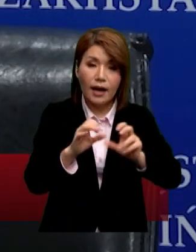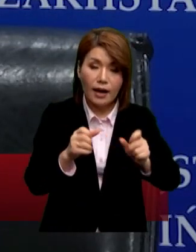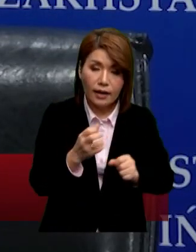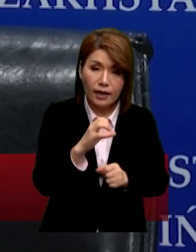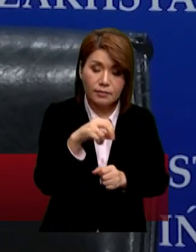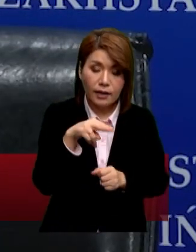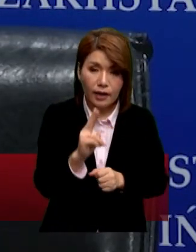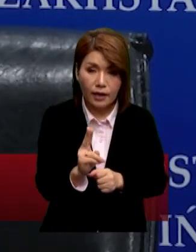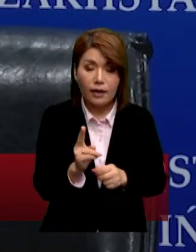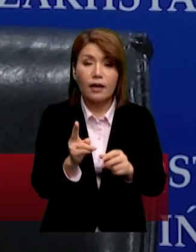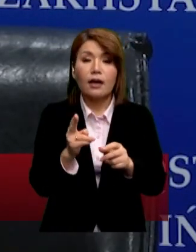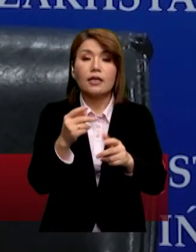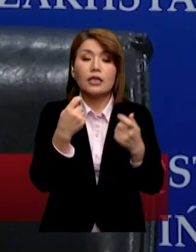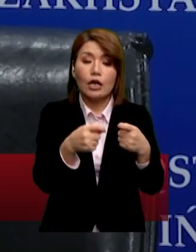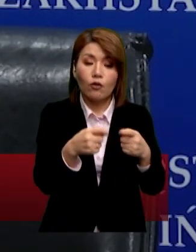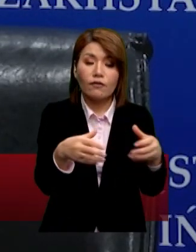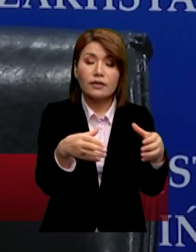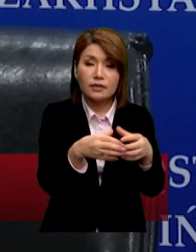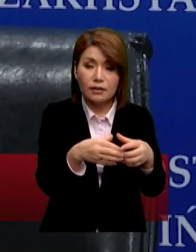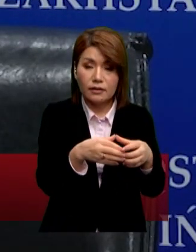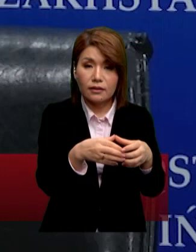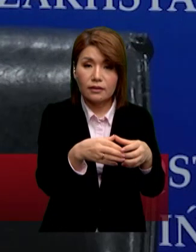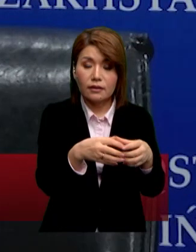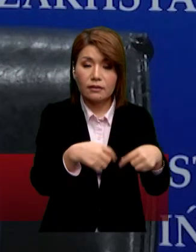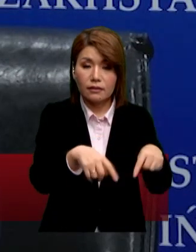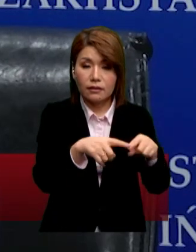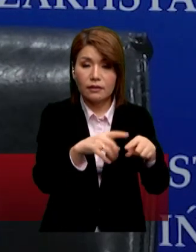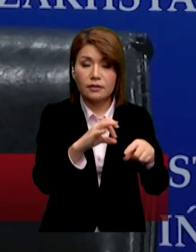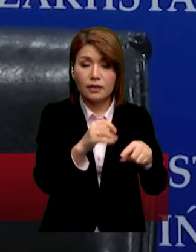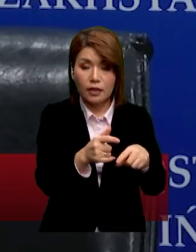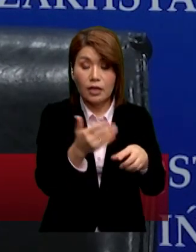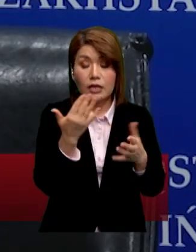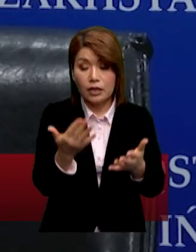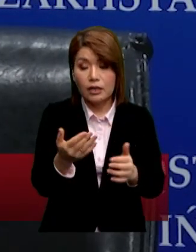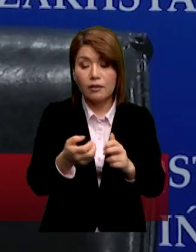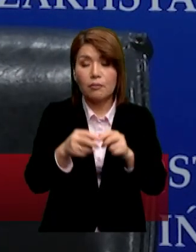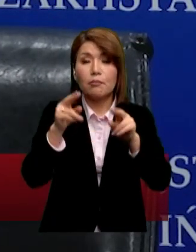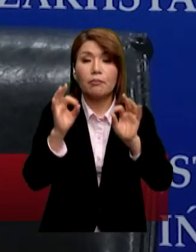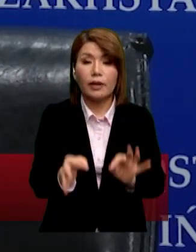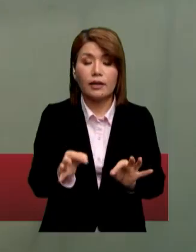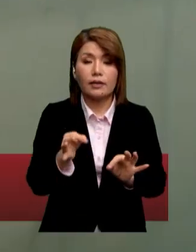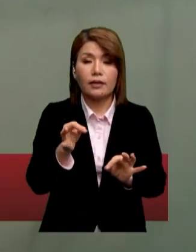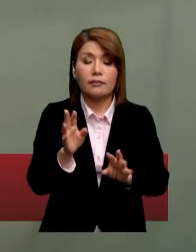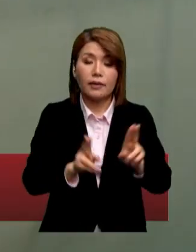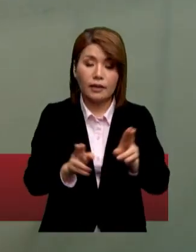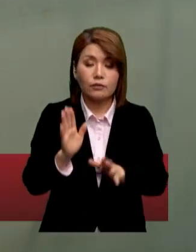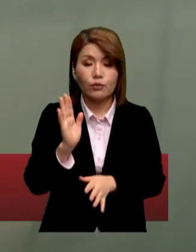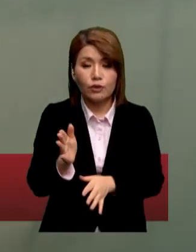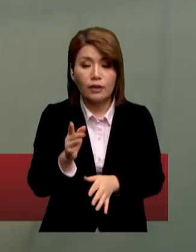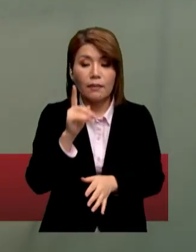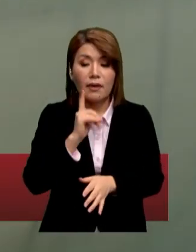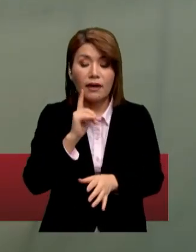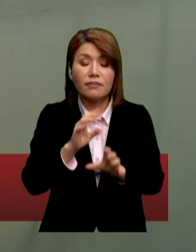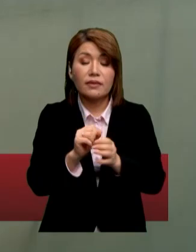СПК, и будет торговая сеть. И вот тогда это будет правильный механизм. А пока